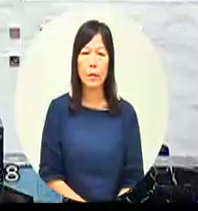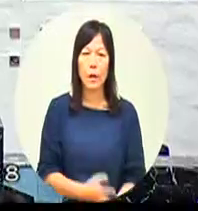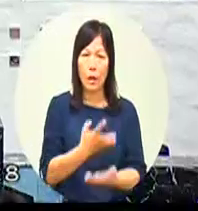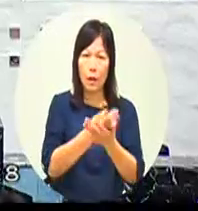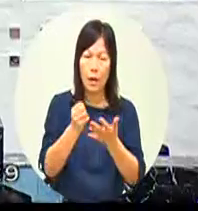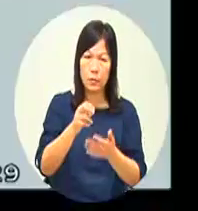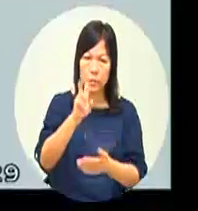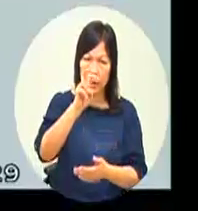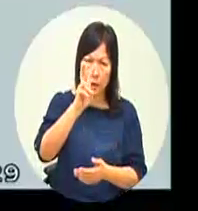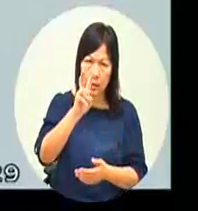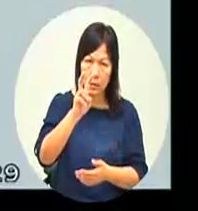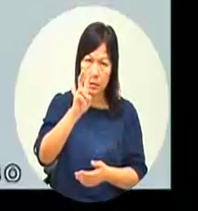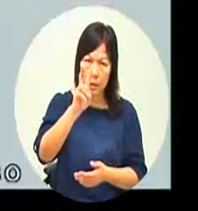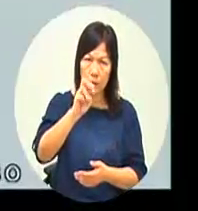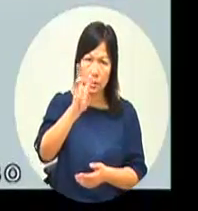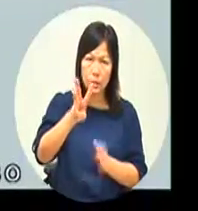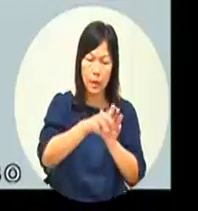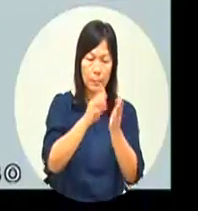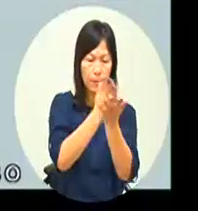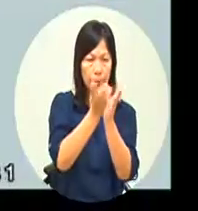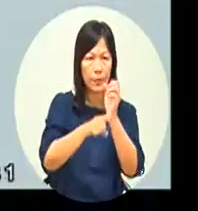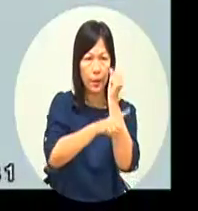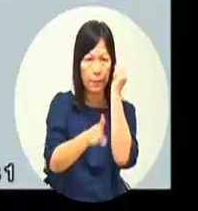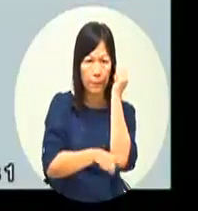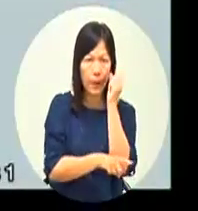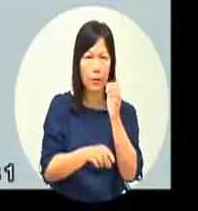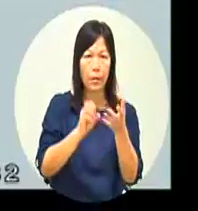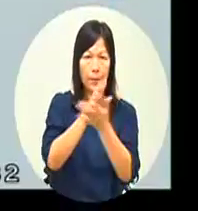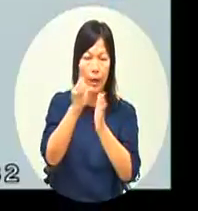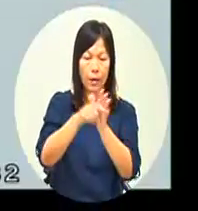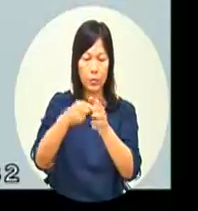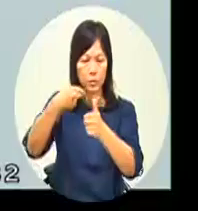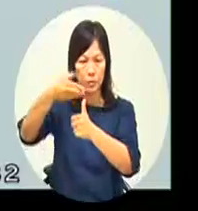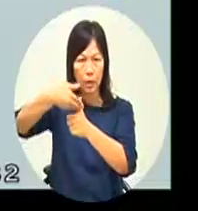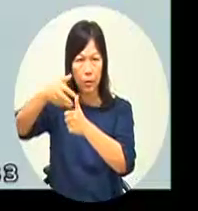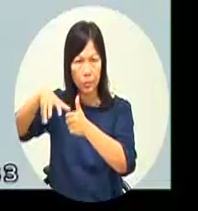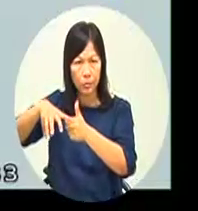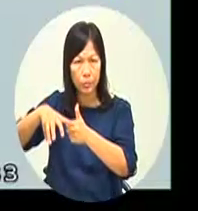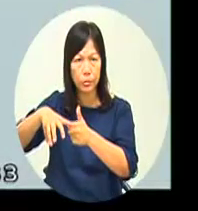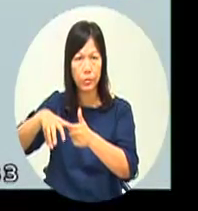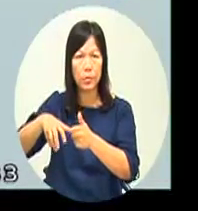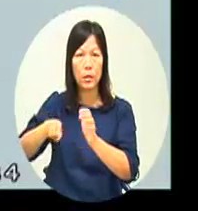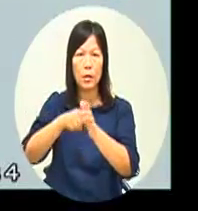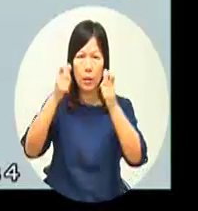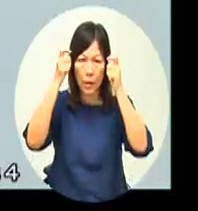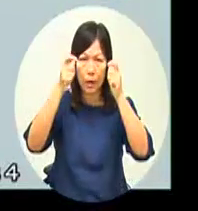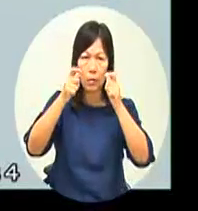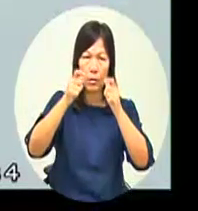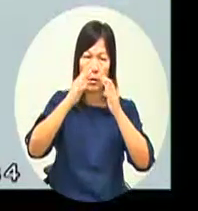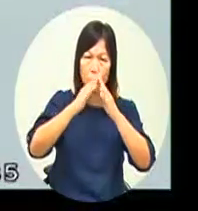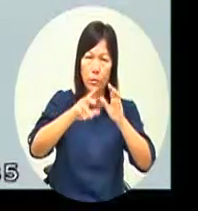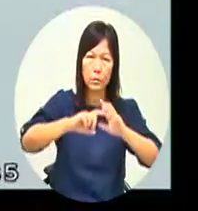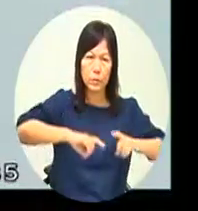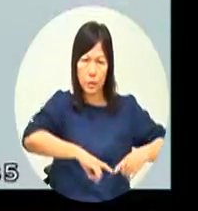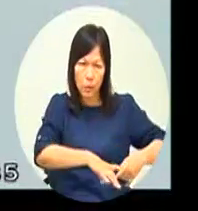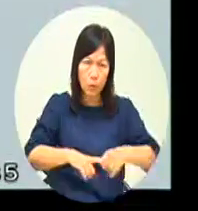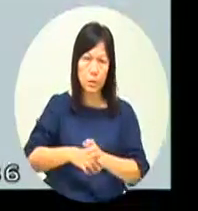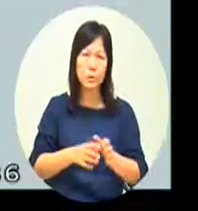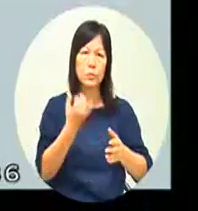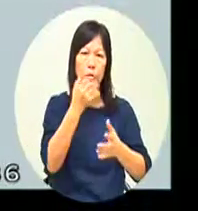案号二十三类别法规报告机关高雄市政府教育局案由高雄